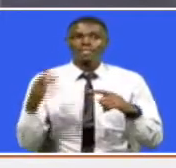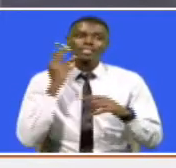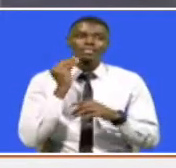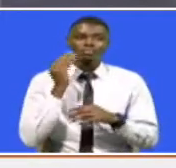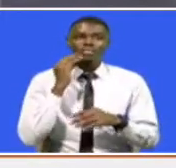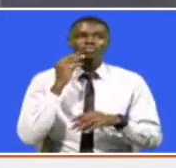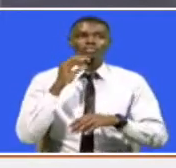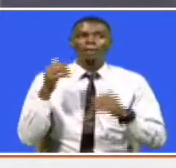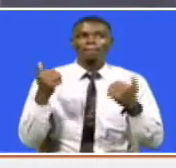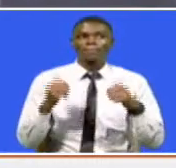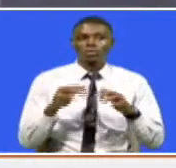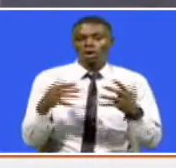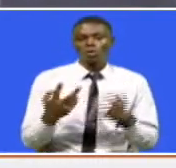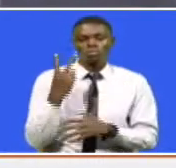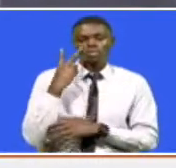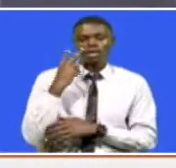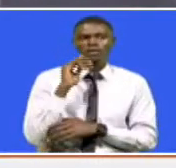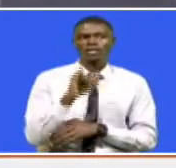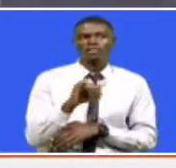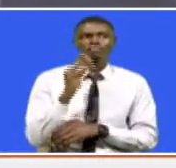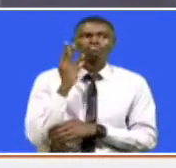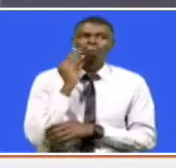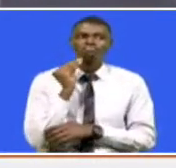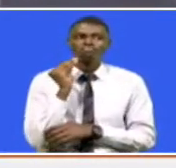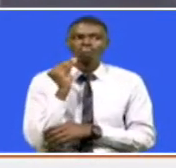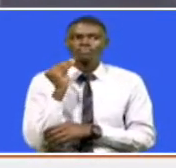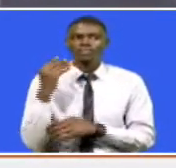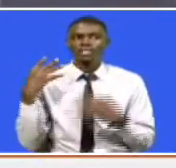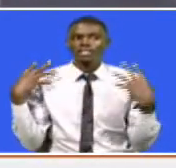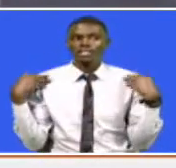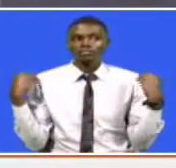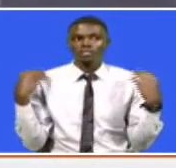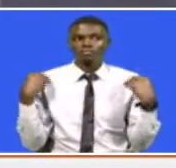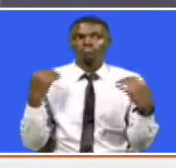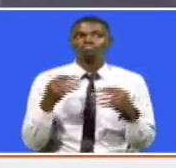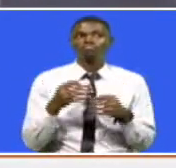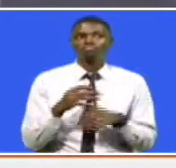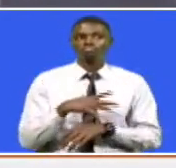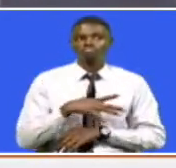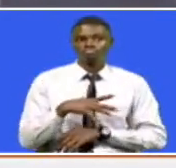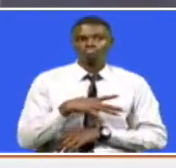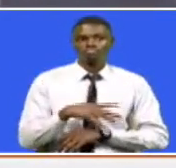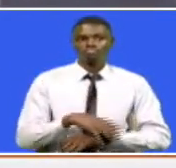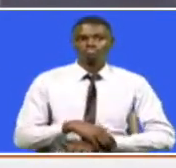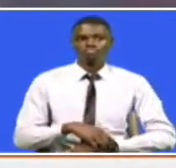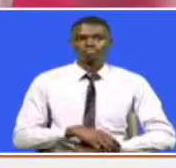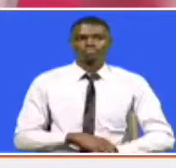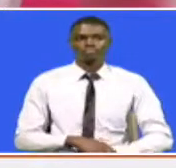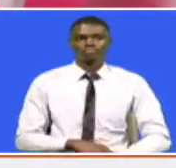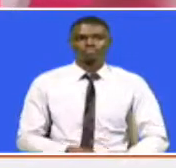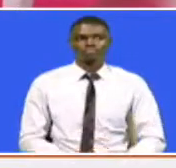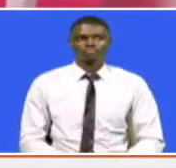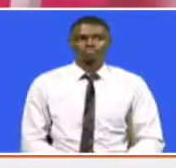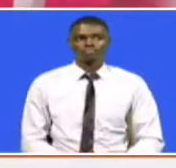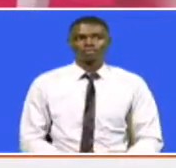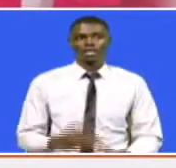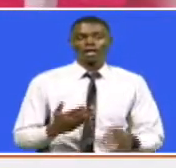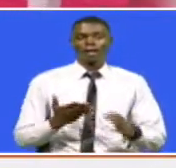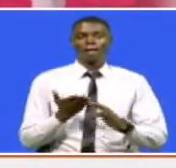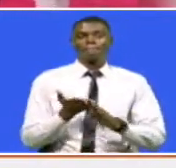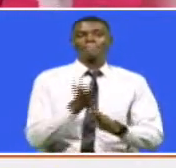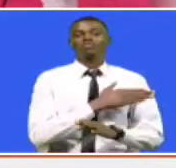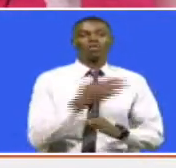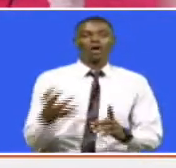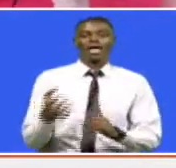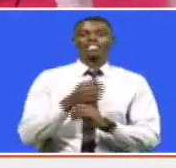experiment, but the way I look at the experiment is likely to backfire instead of it succeeding. Kabla ya kuhitimisha